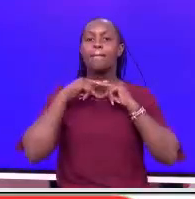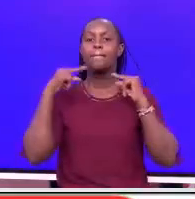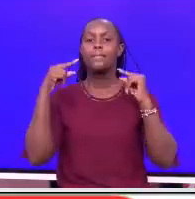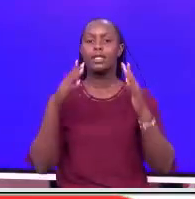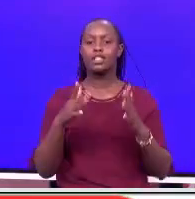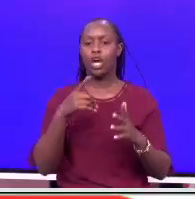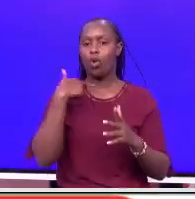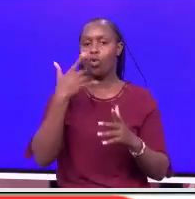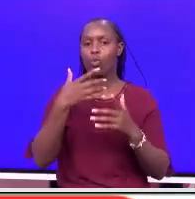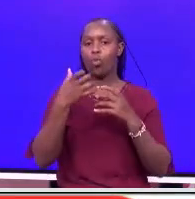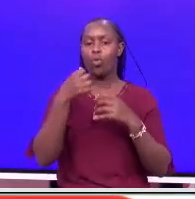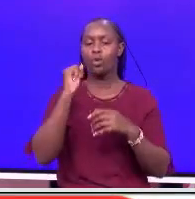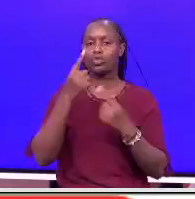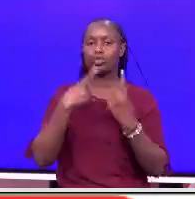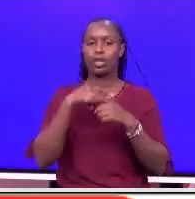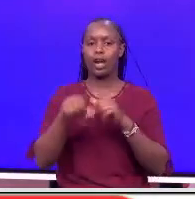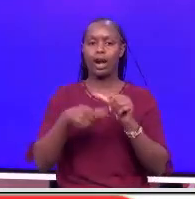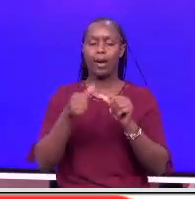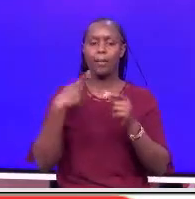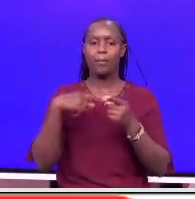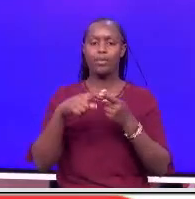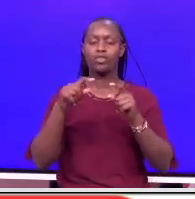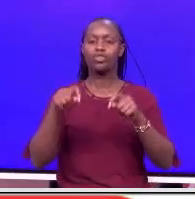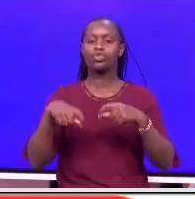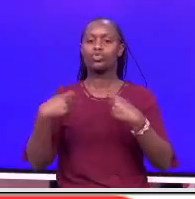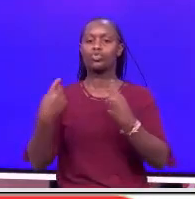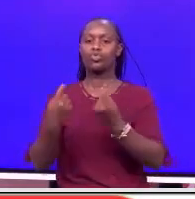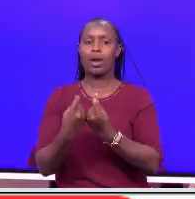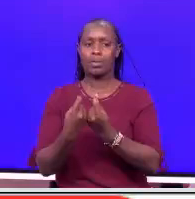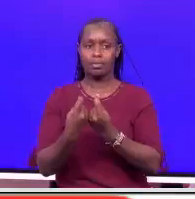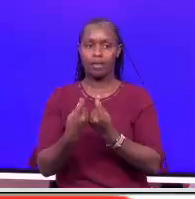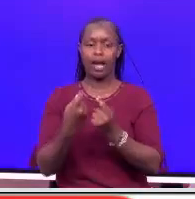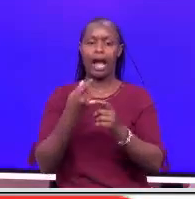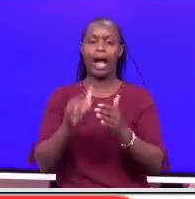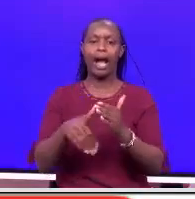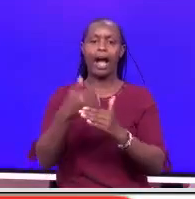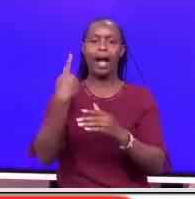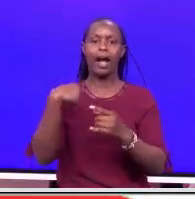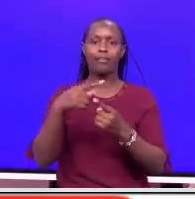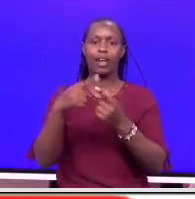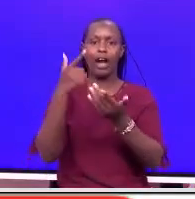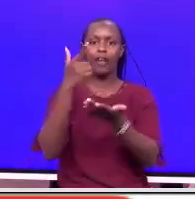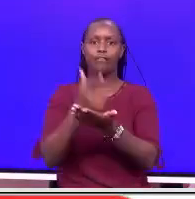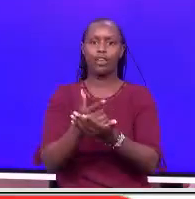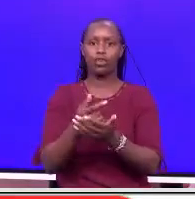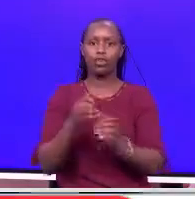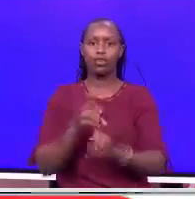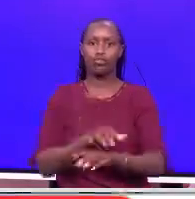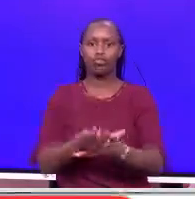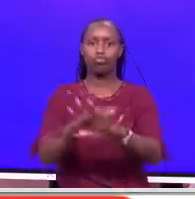kikabila katika video ambayo imesambaa mitandaoni. Kisewa Emory anatuarifu mengi kuhusiana na taarifa hii.